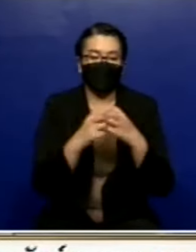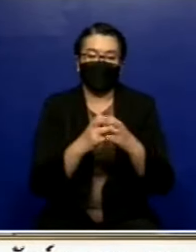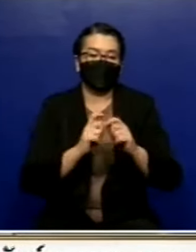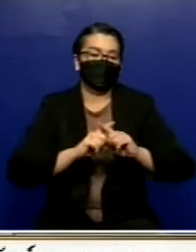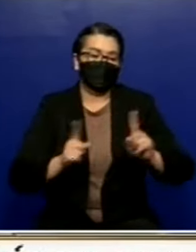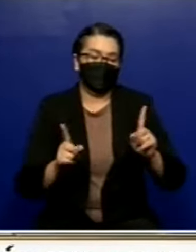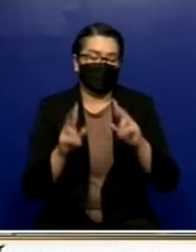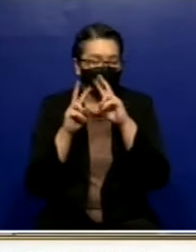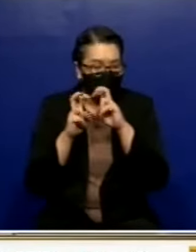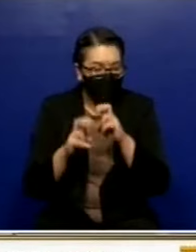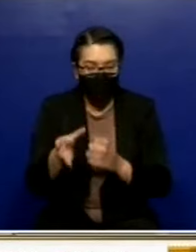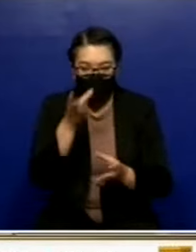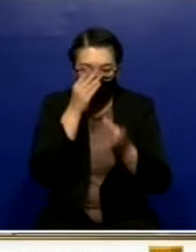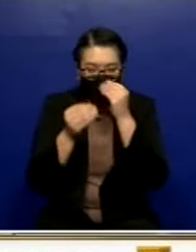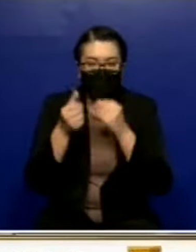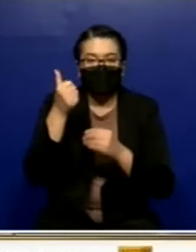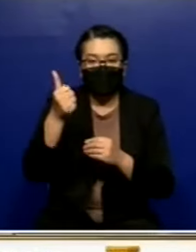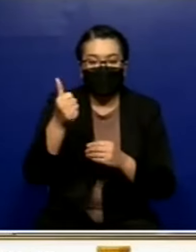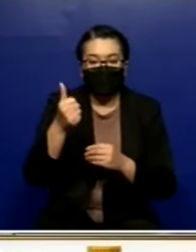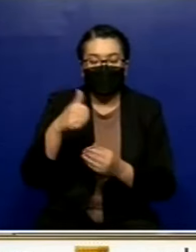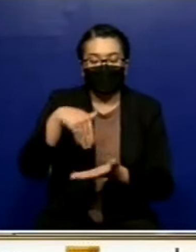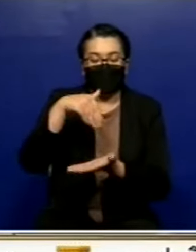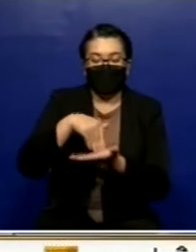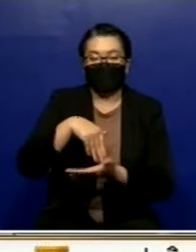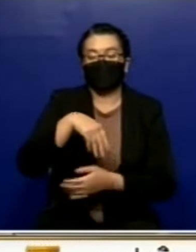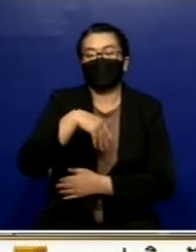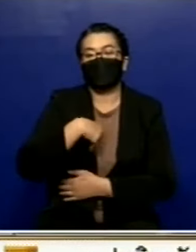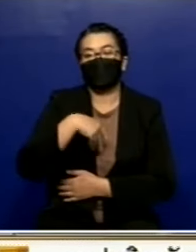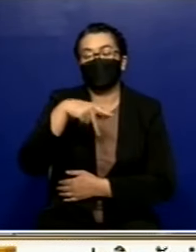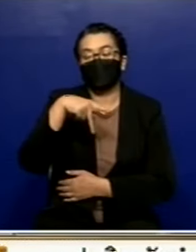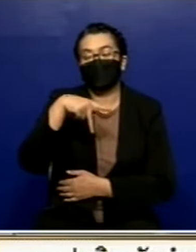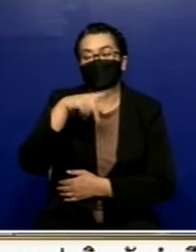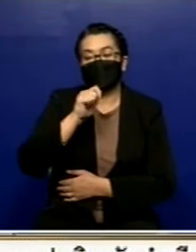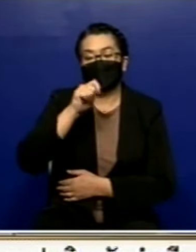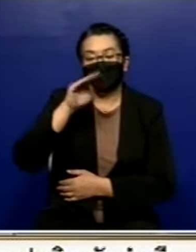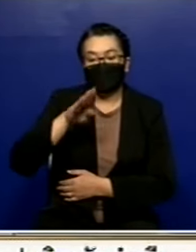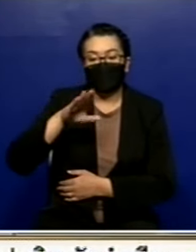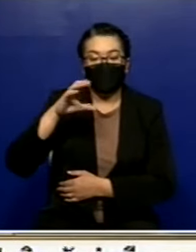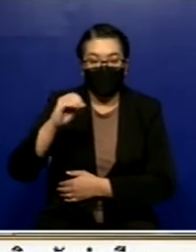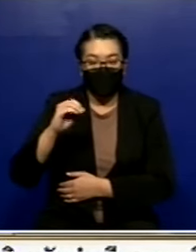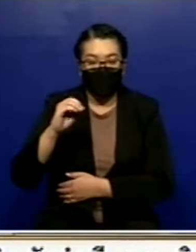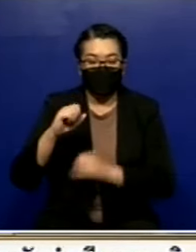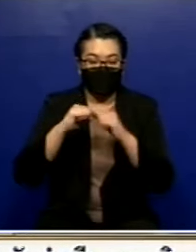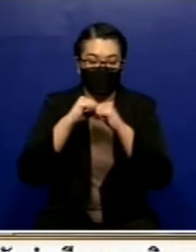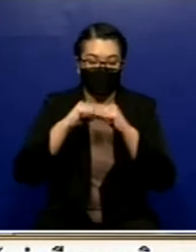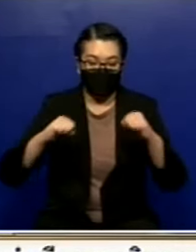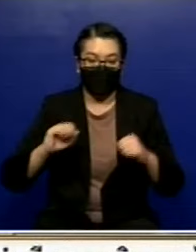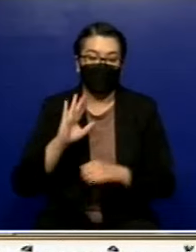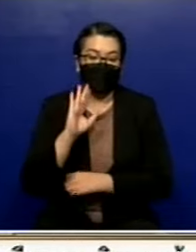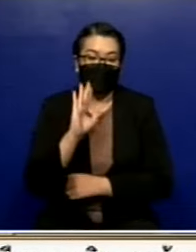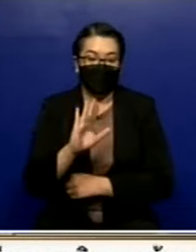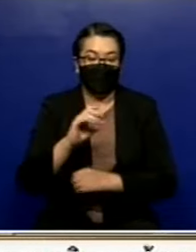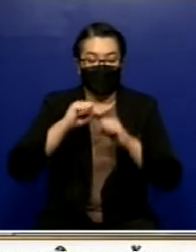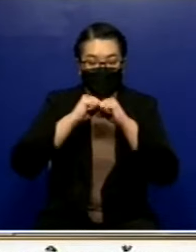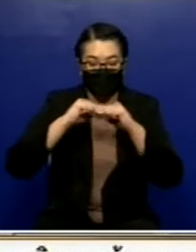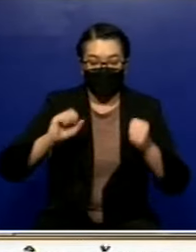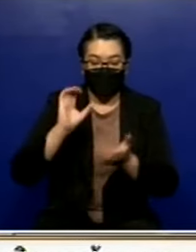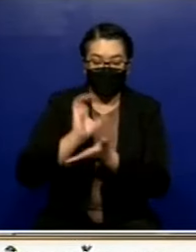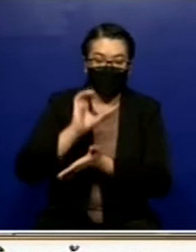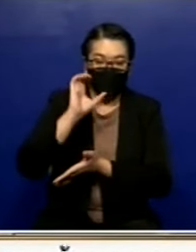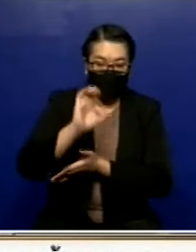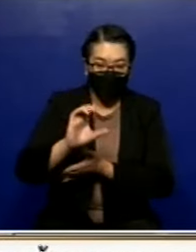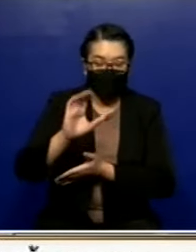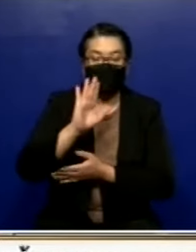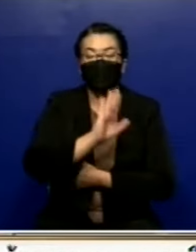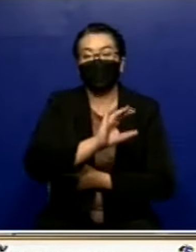ศึกรύได้ครับที่ inalsวะะพูดแนละสะดอดซึ่วิเครงบประมาณ